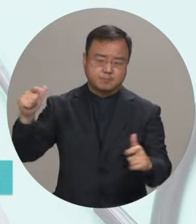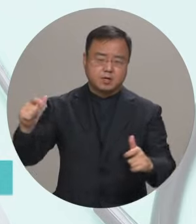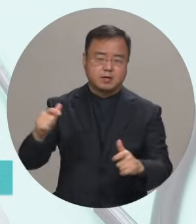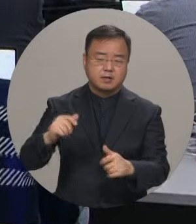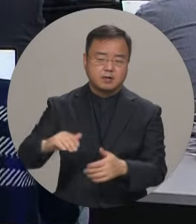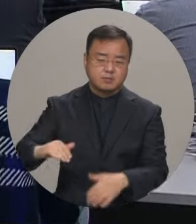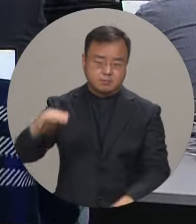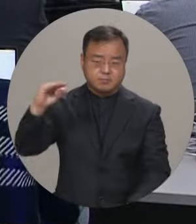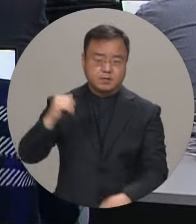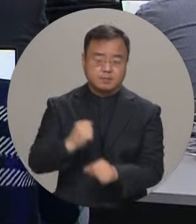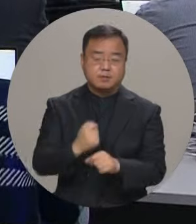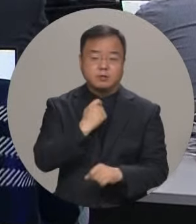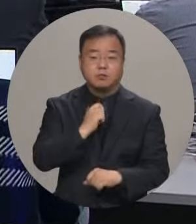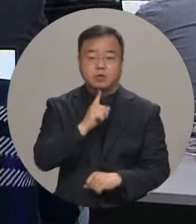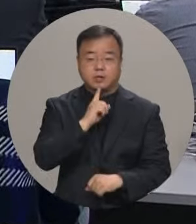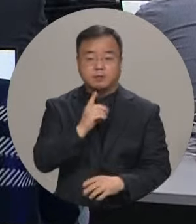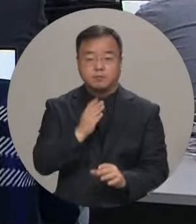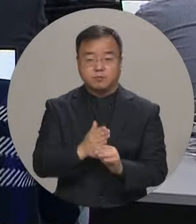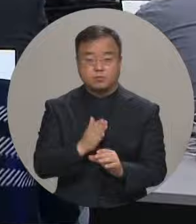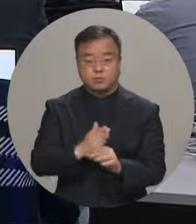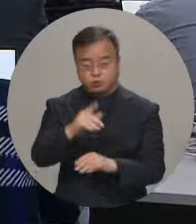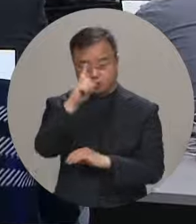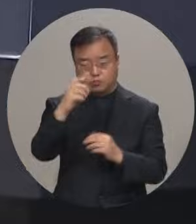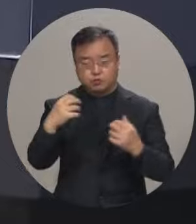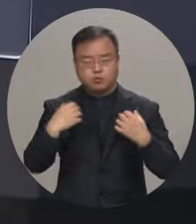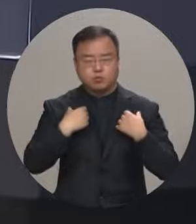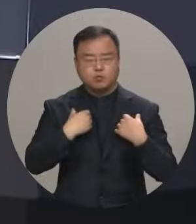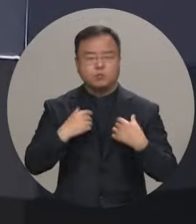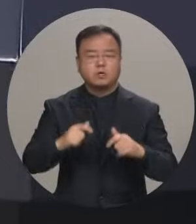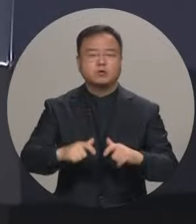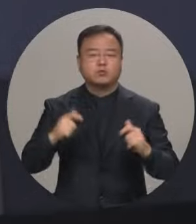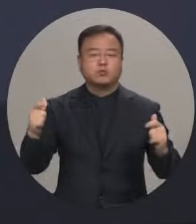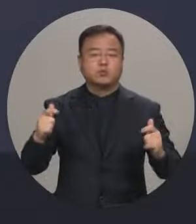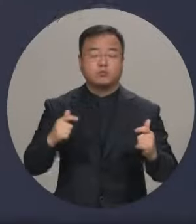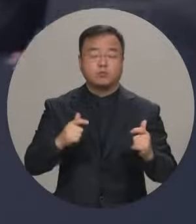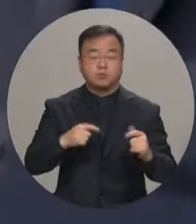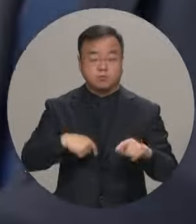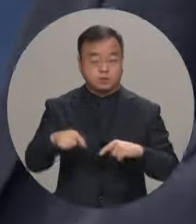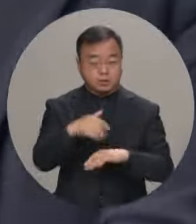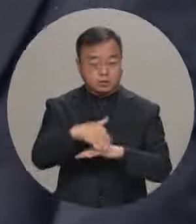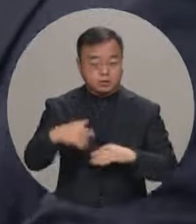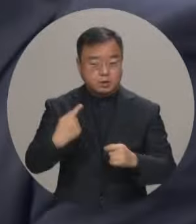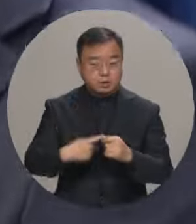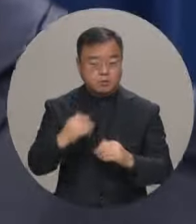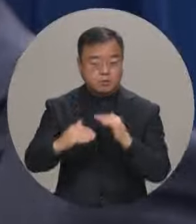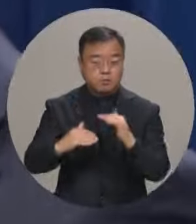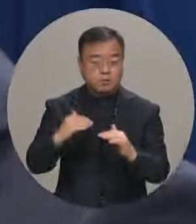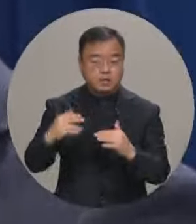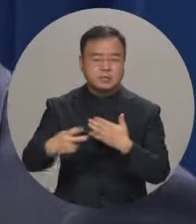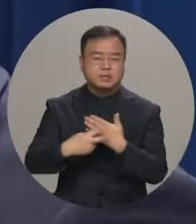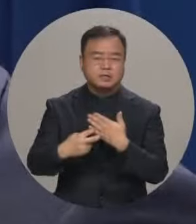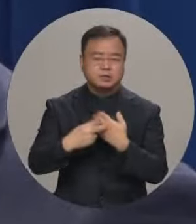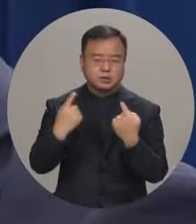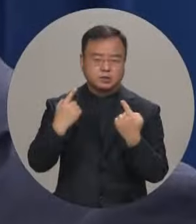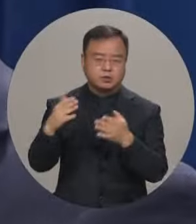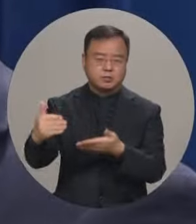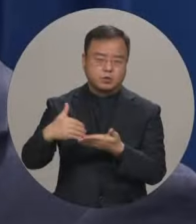희망했습니다 정부가 추진하는 의대 증원 정책의 첫 단계로 의들이 제출한 증원 규모